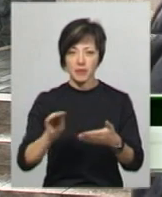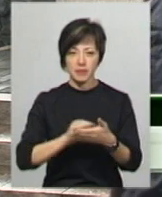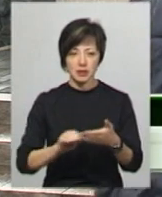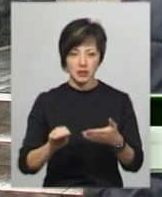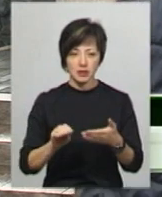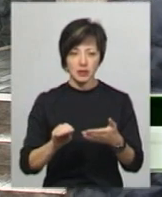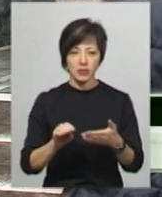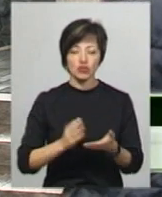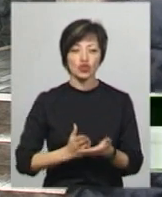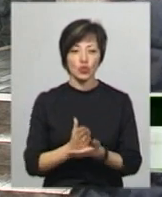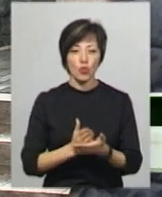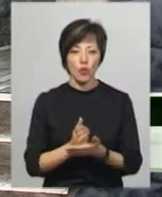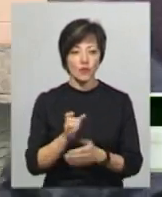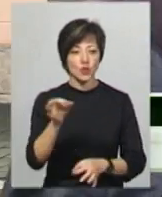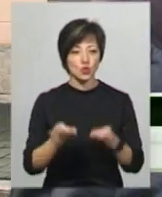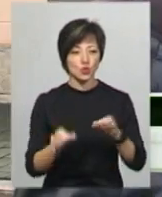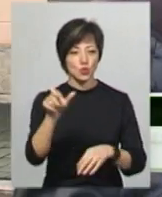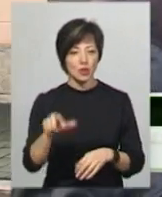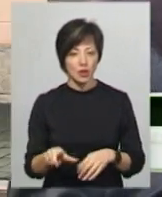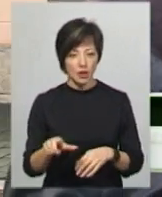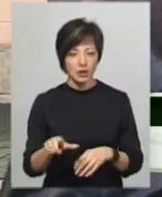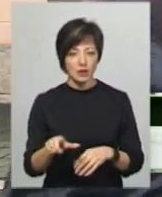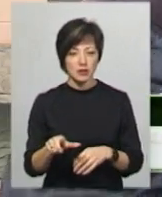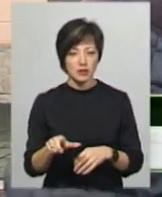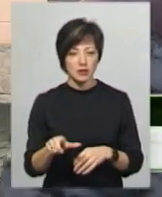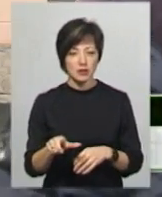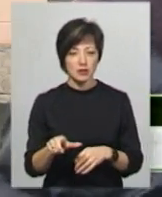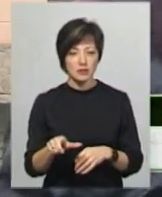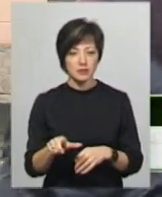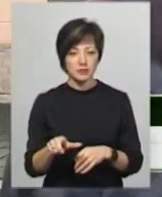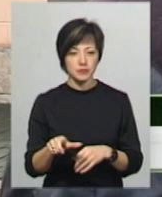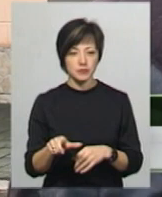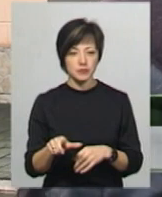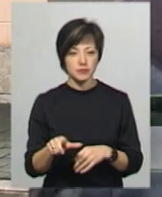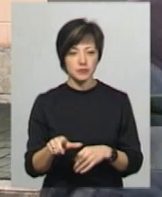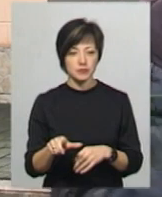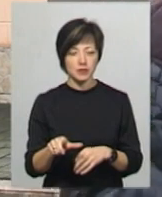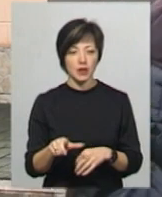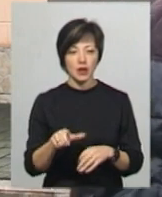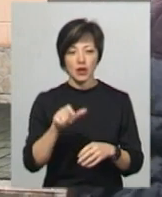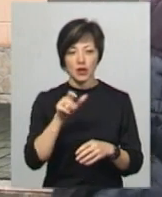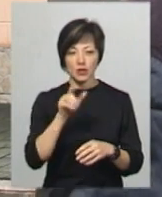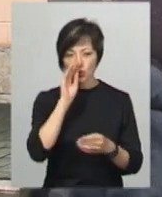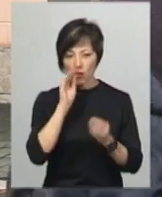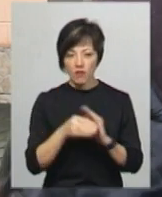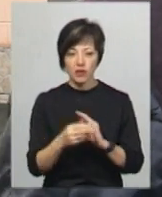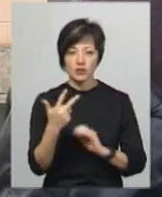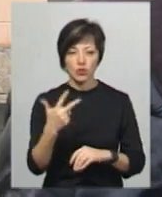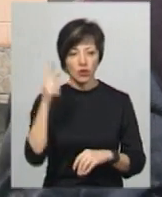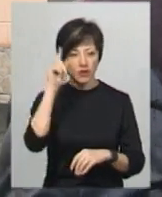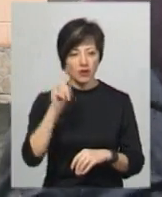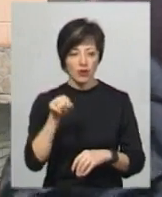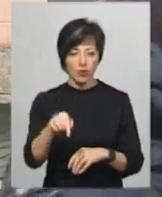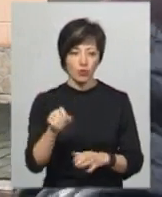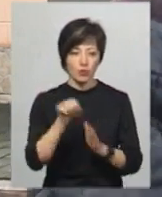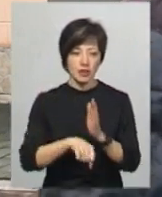«Бієнко, чиновник суда». Тут на пам'ятнику написано «Бієнко, чиновник суду, сховав трьох євреїв, його зарубали,